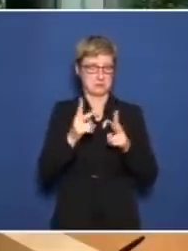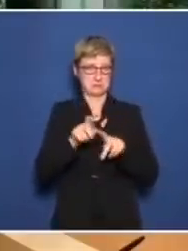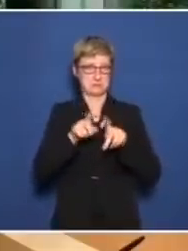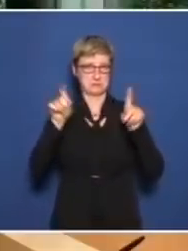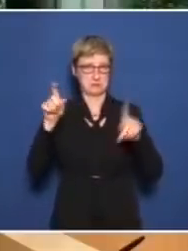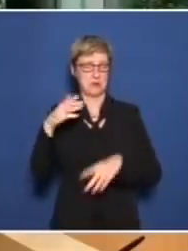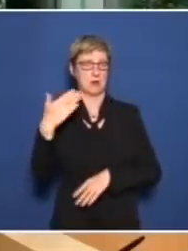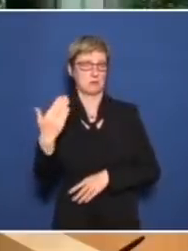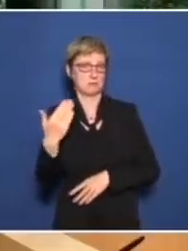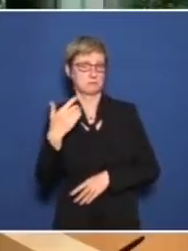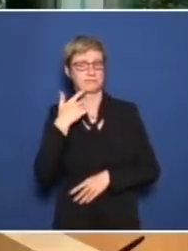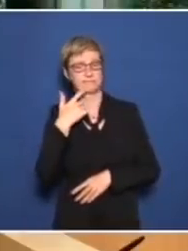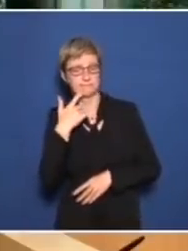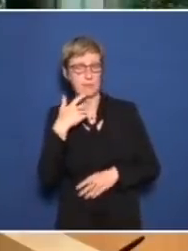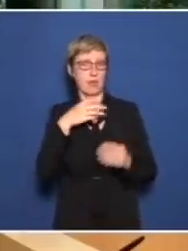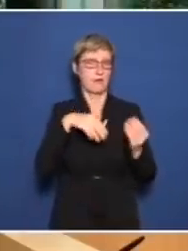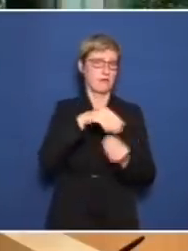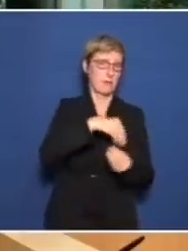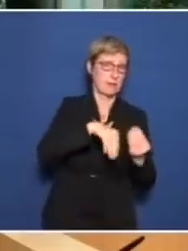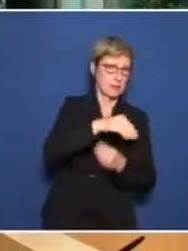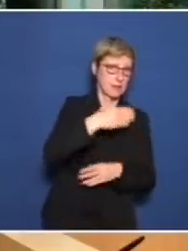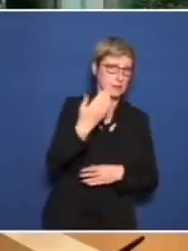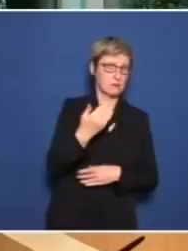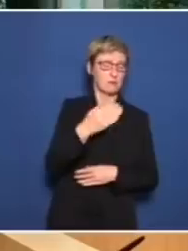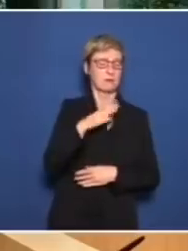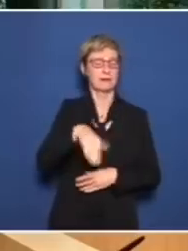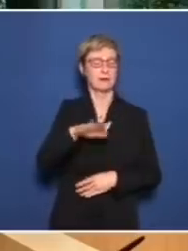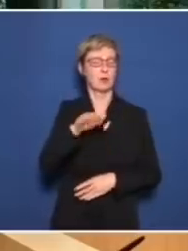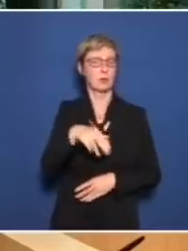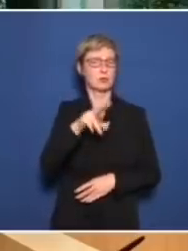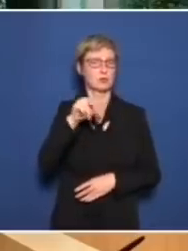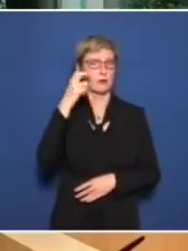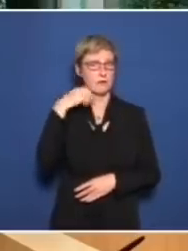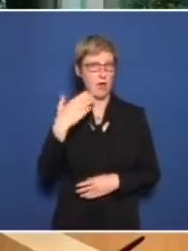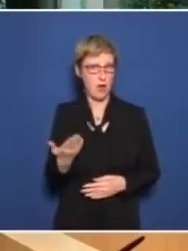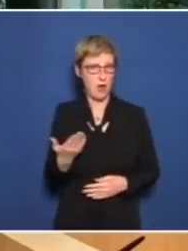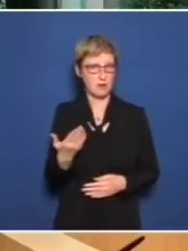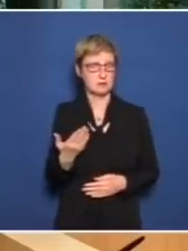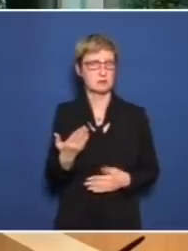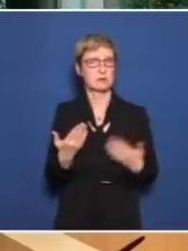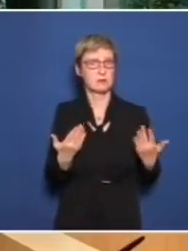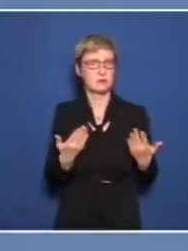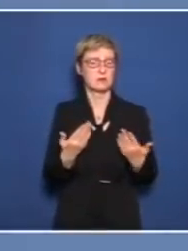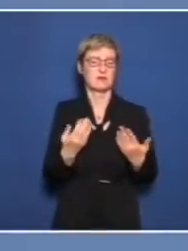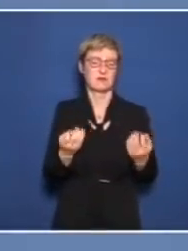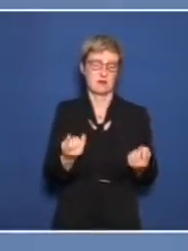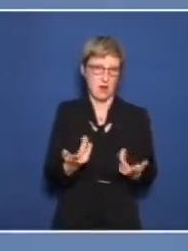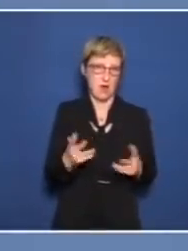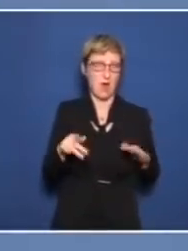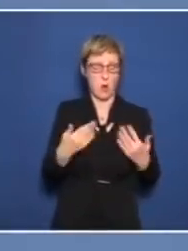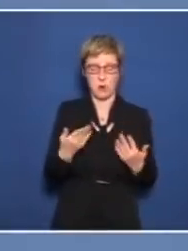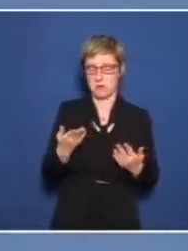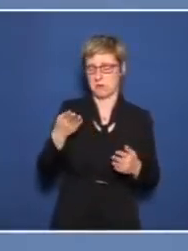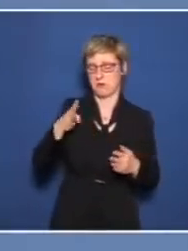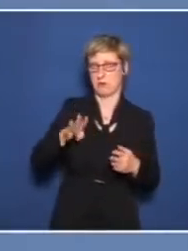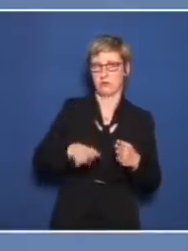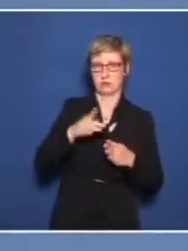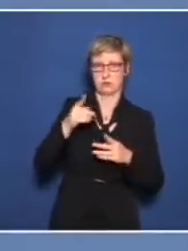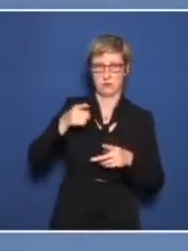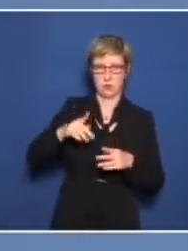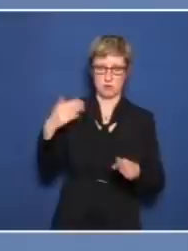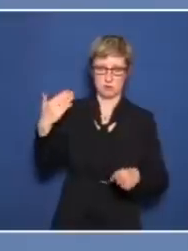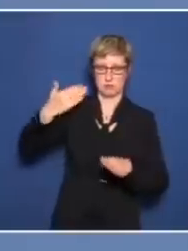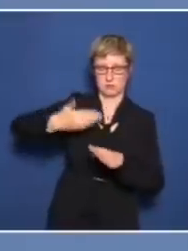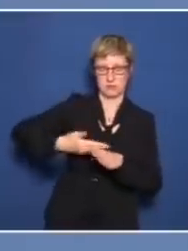Blick darauf, was Familien und was über 12-Jährige, was die Jüngeren auch in dieser Pandemie in den letzten 14 Jahren an Härten